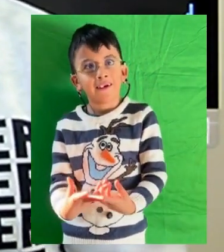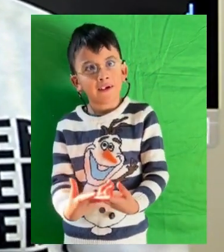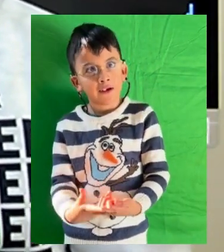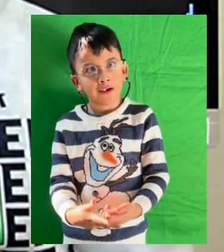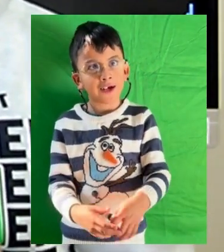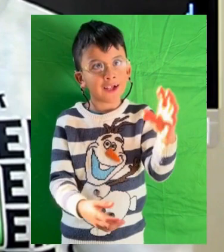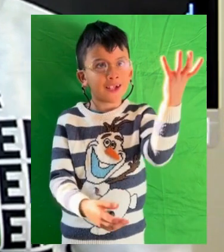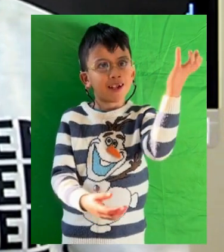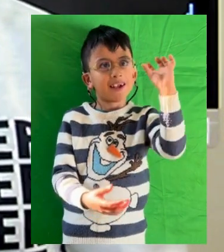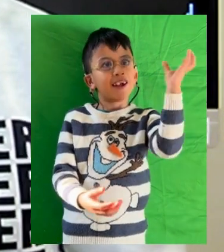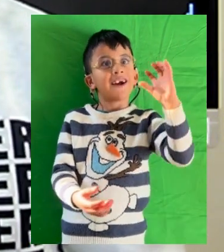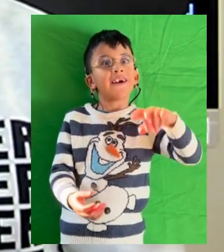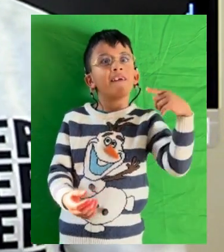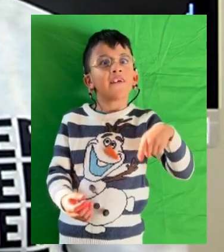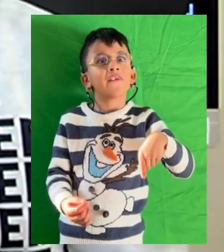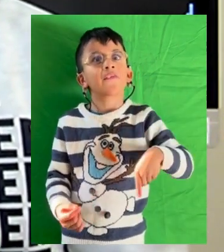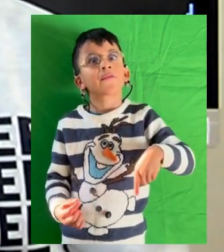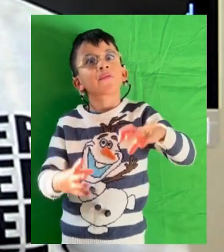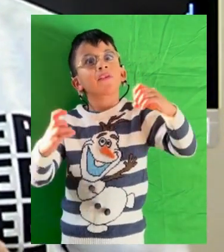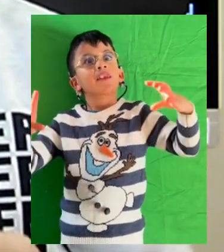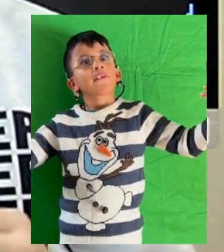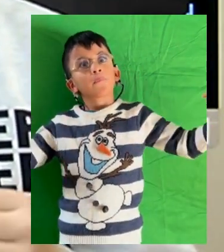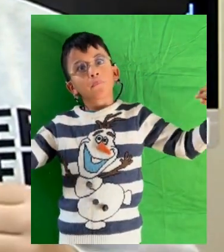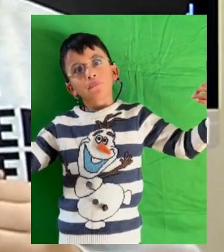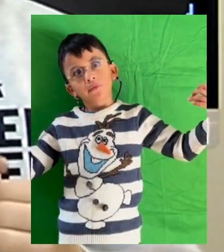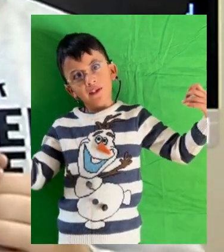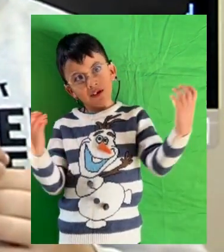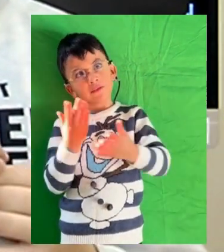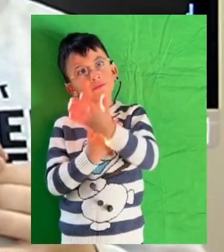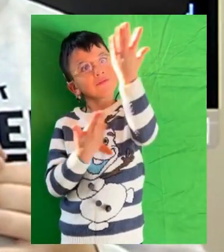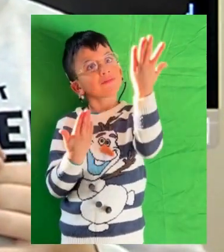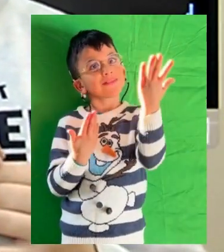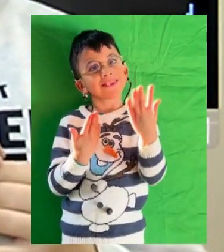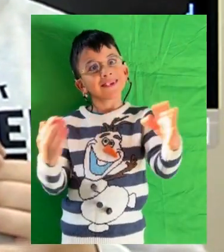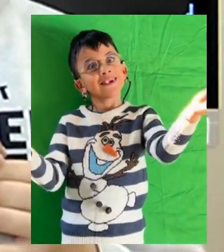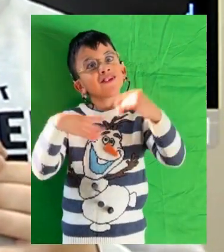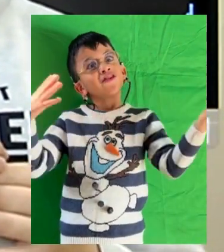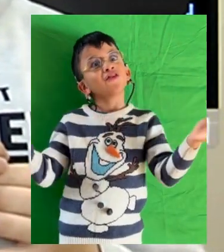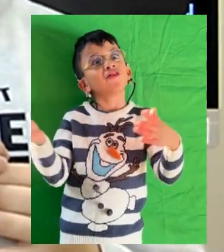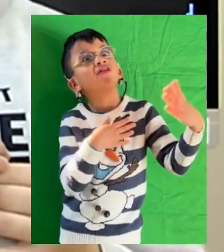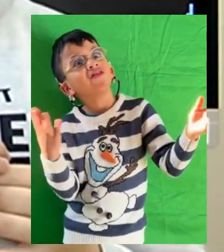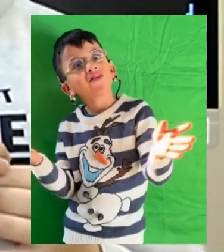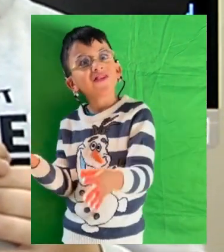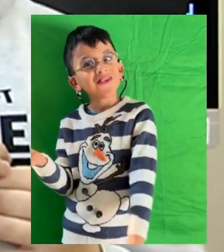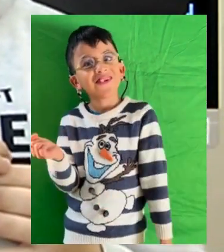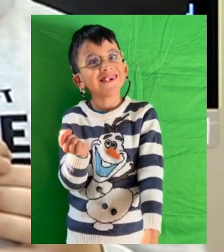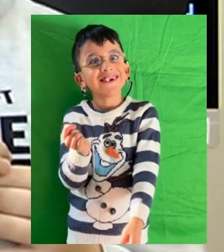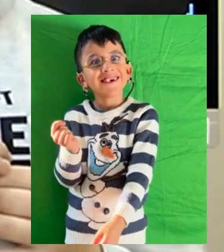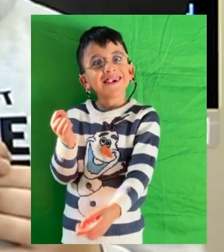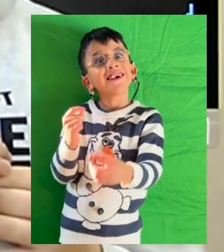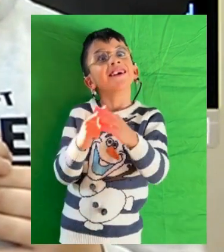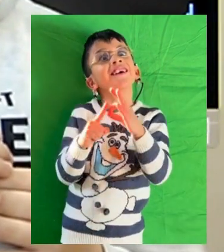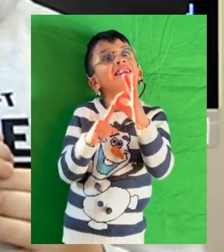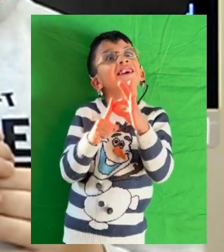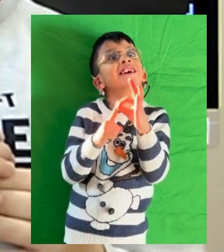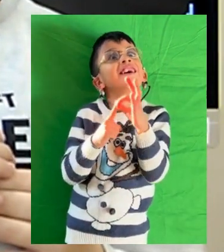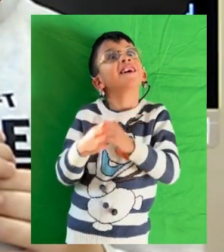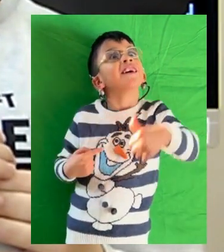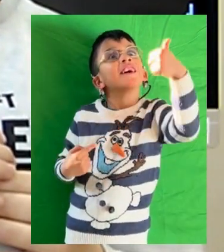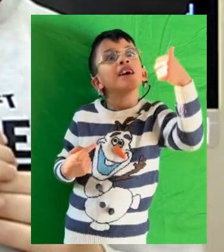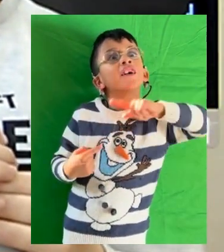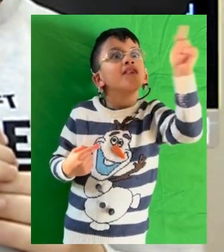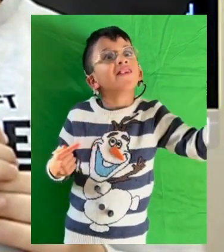informazio dakarkigu Ianek? Bai, gaurko eguraldia zerua